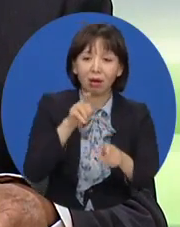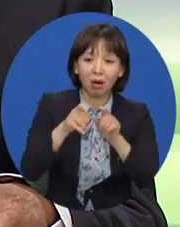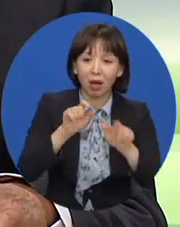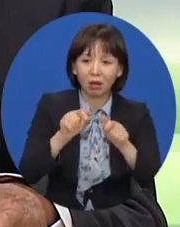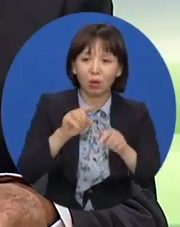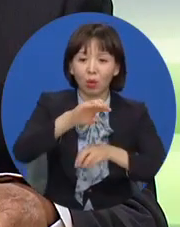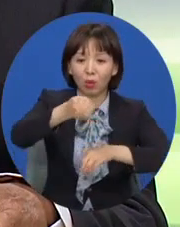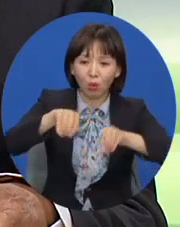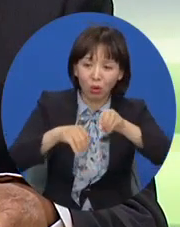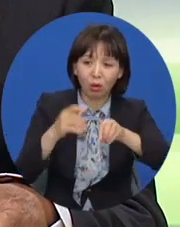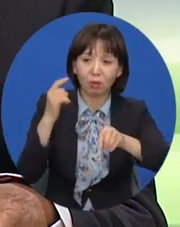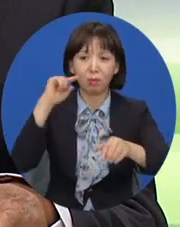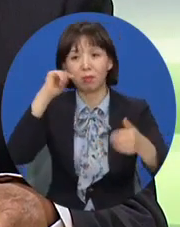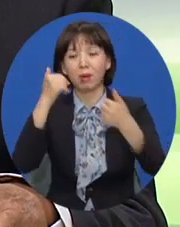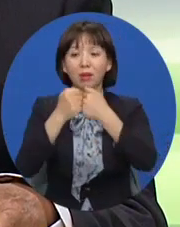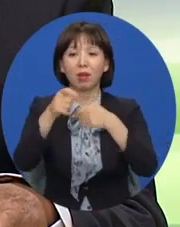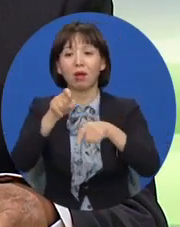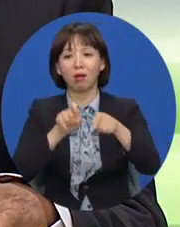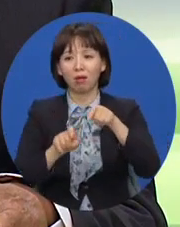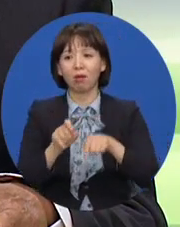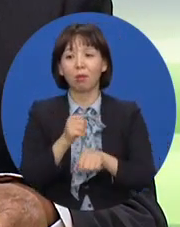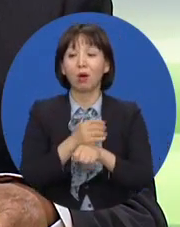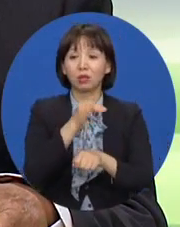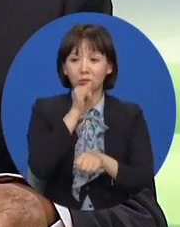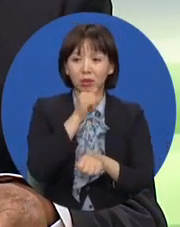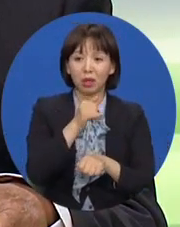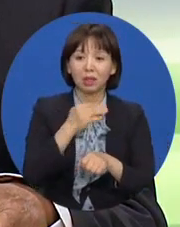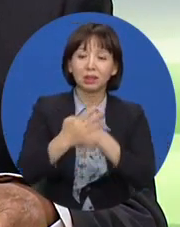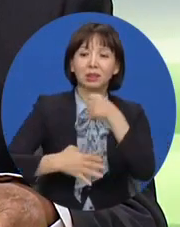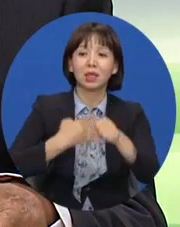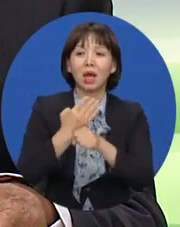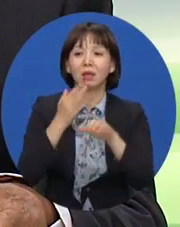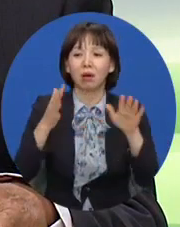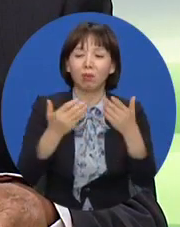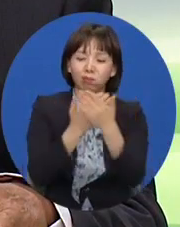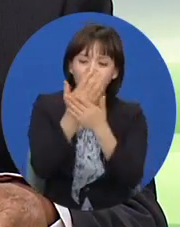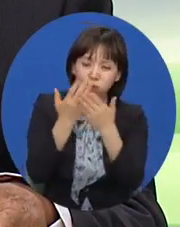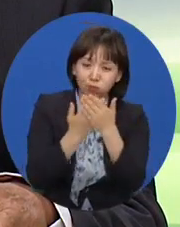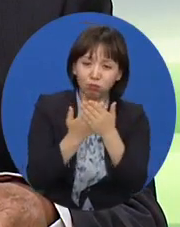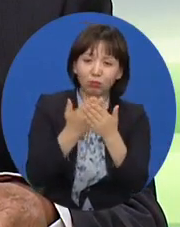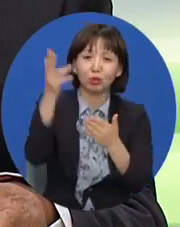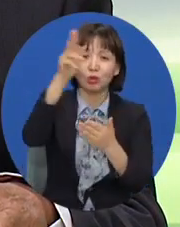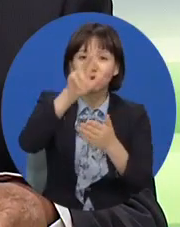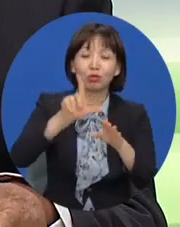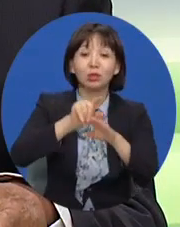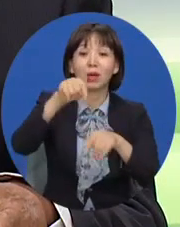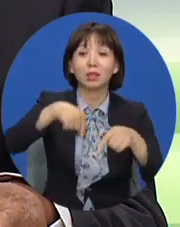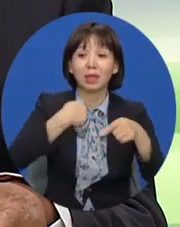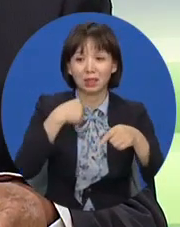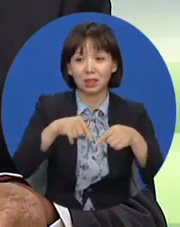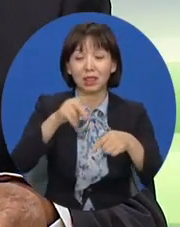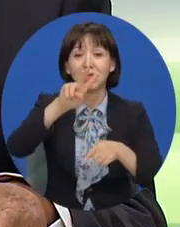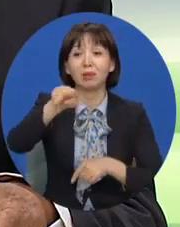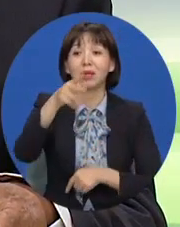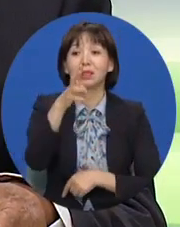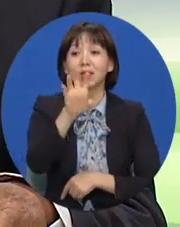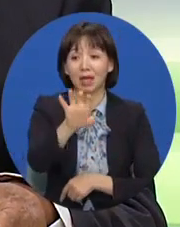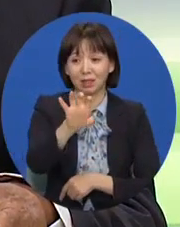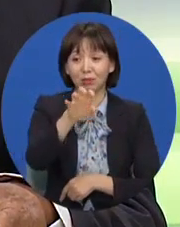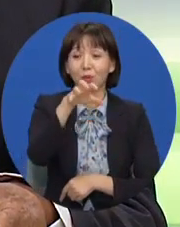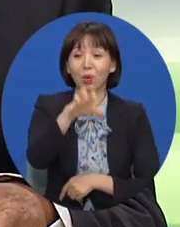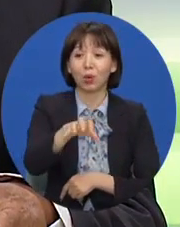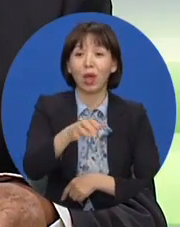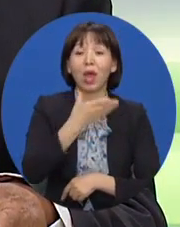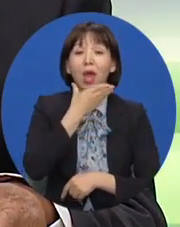있습니다. 지난 4년간 참담했습니다. 전국 지자체 240군데 중에서